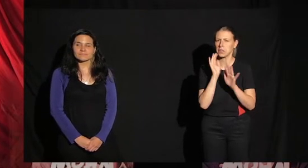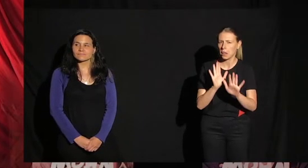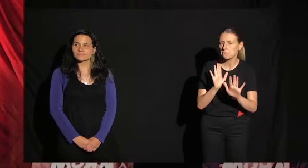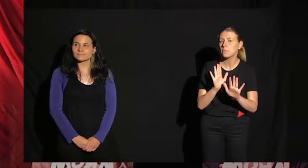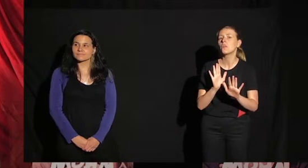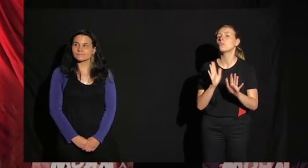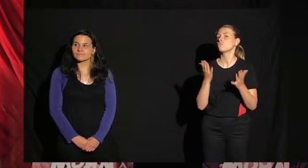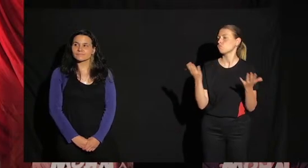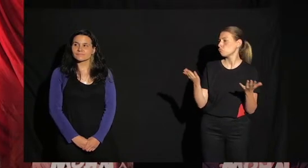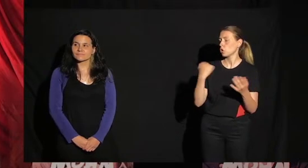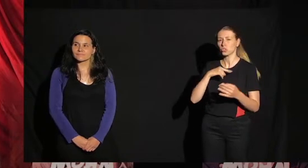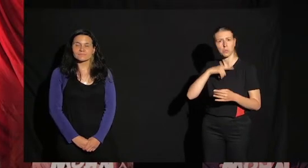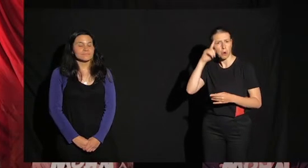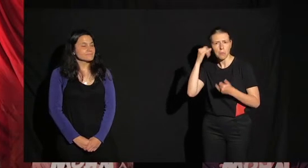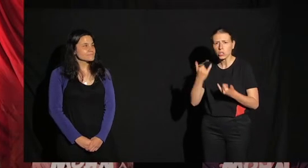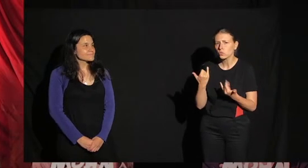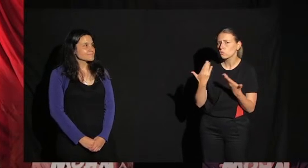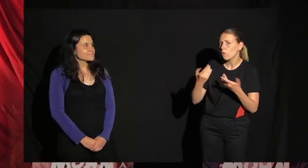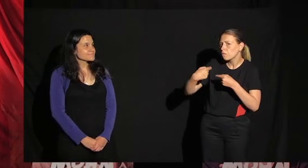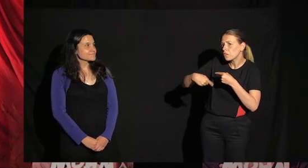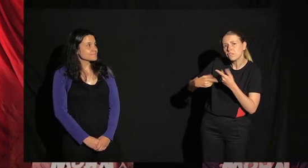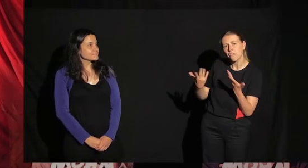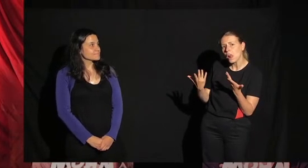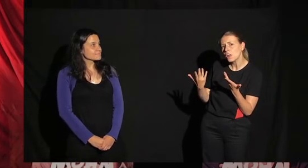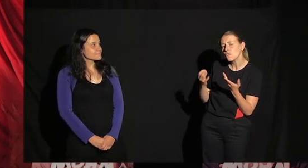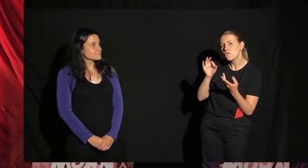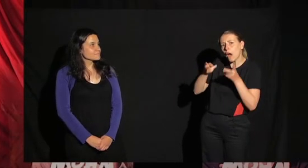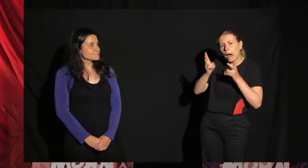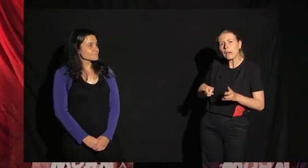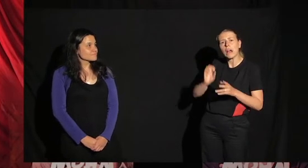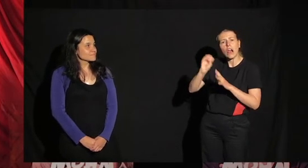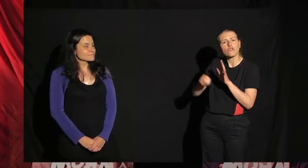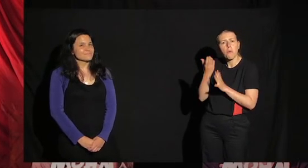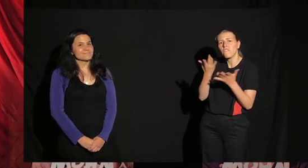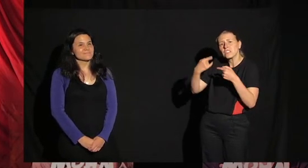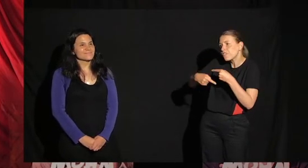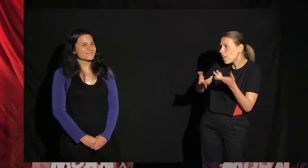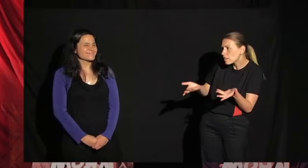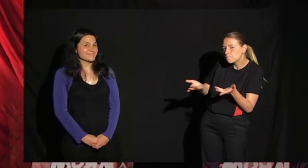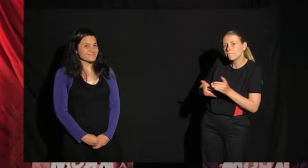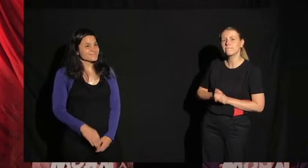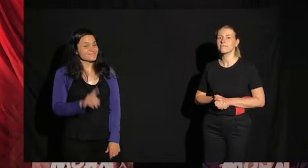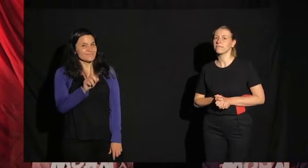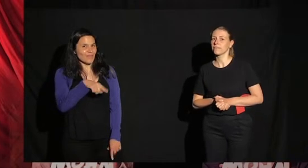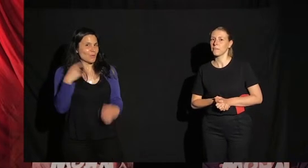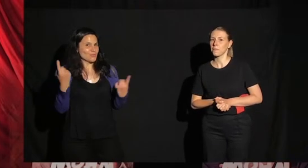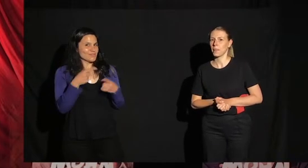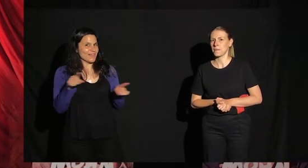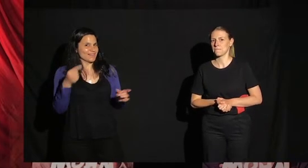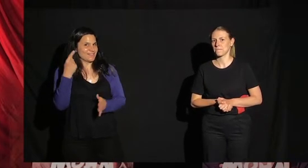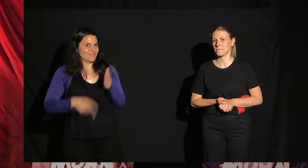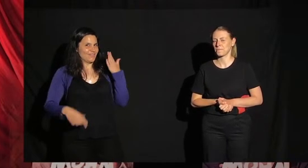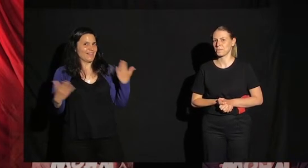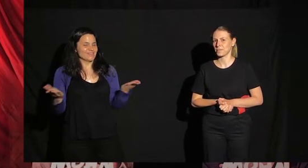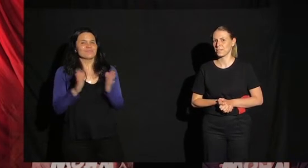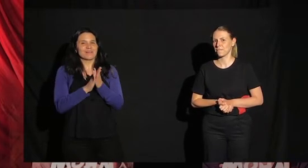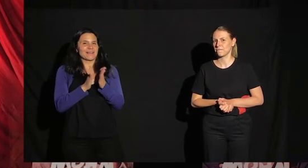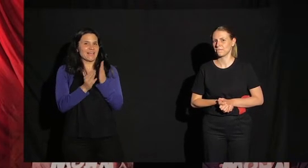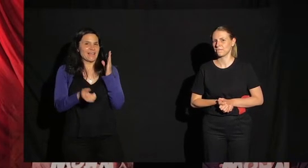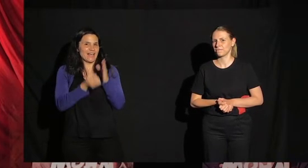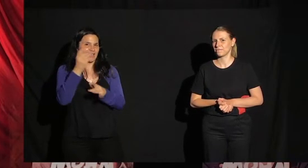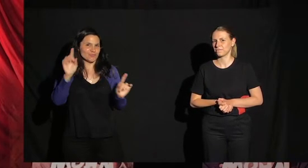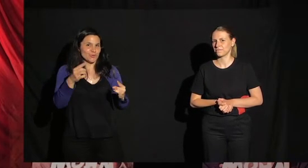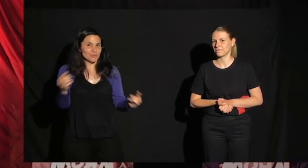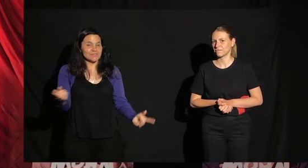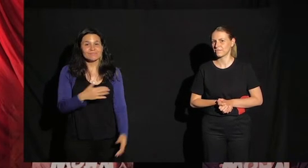glaube, Alex, was fehlt noch zu so einem richtigen Klatschmohn-Festival? Unser Lied, das Klatschmohn-Lied. Das Klatschmohn-Lied.